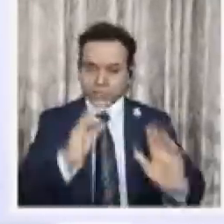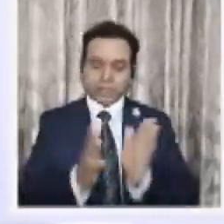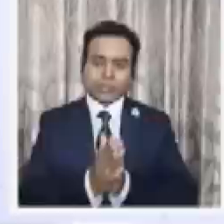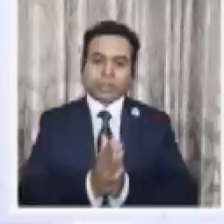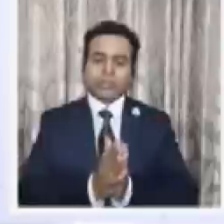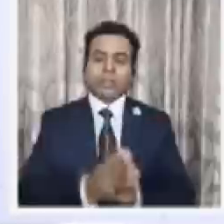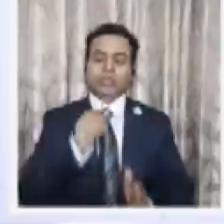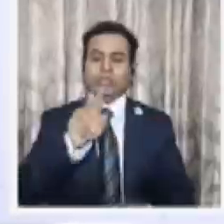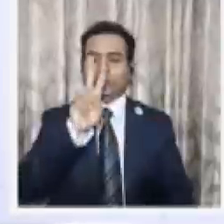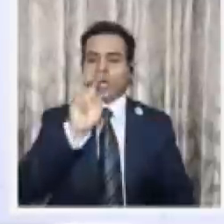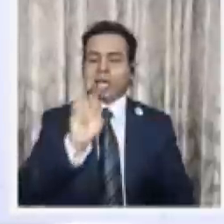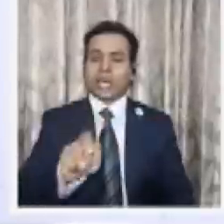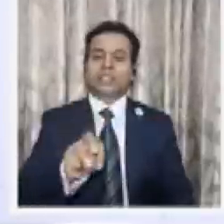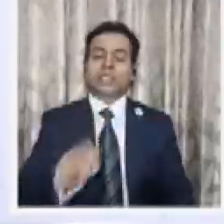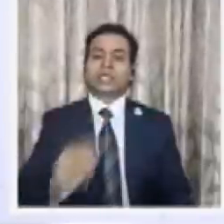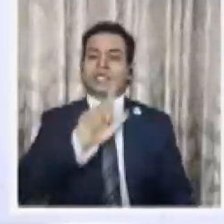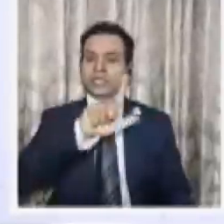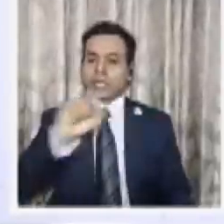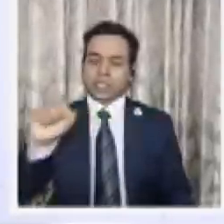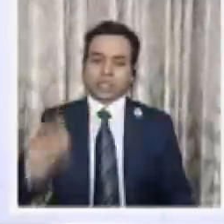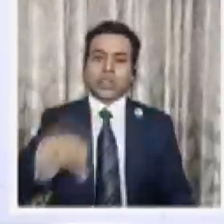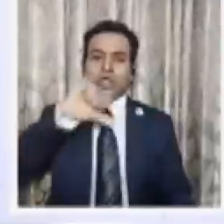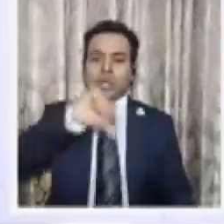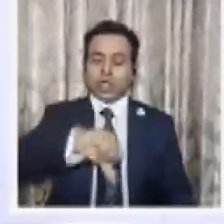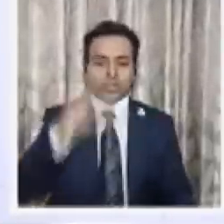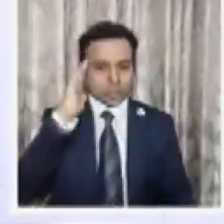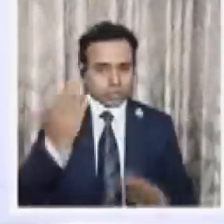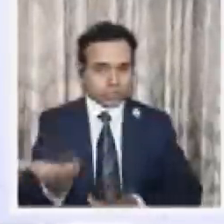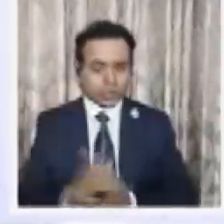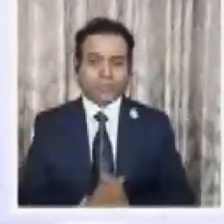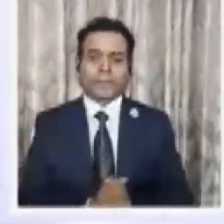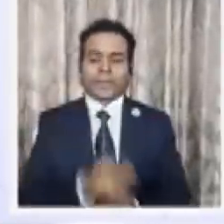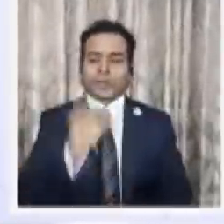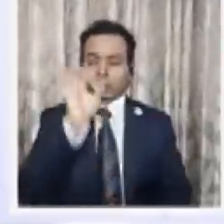54.82%। 24 ঘন্টায় মৃত্যুবরণ করেছেন 41 জন, এ পর্যন্ত